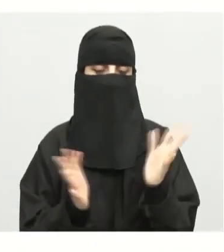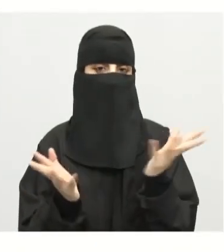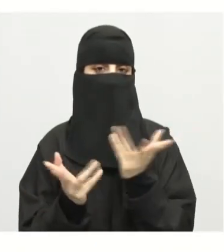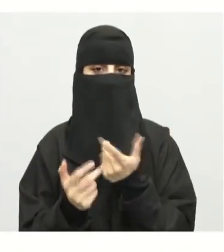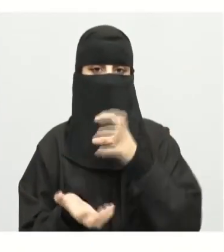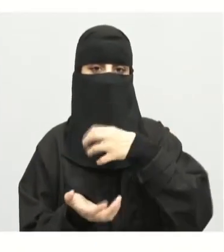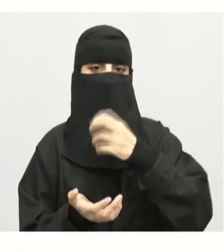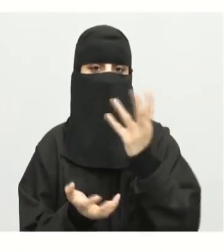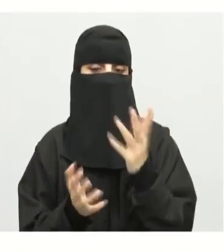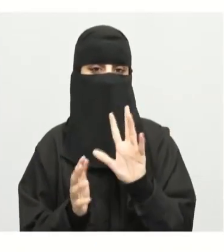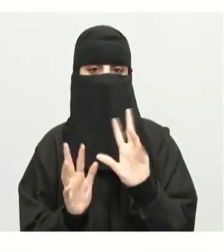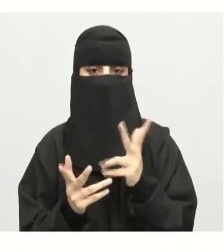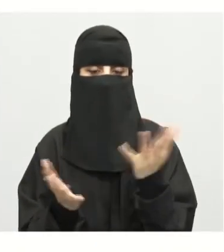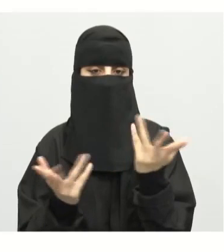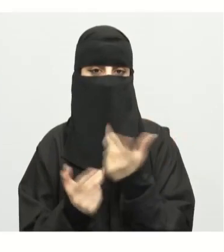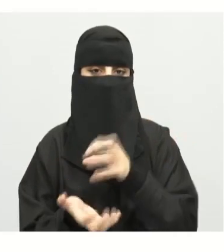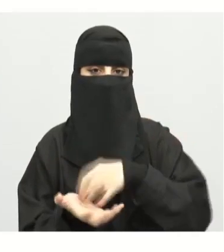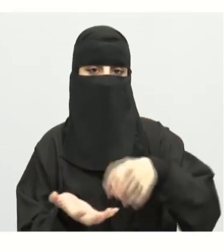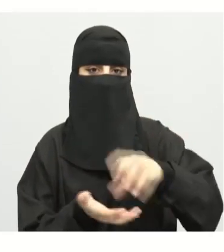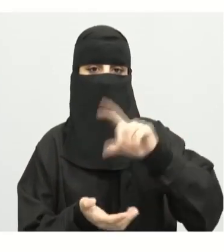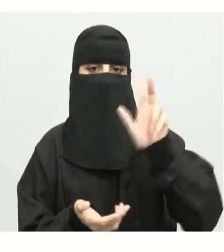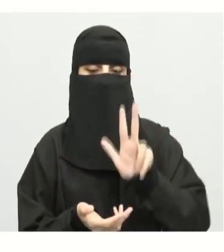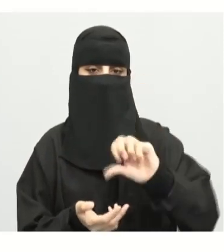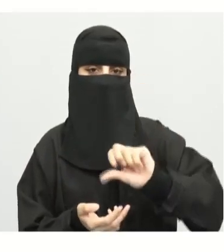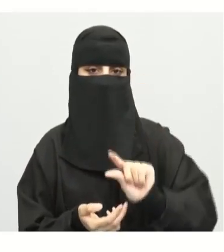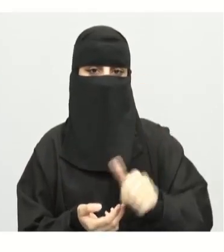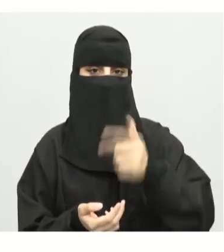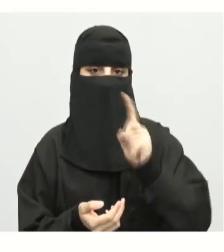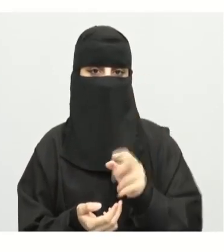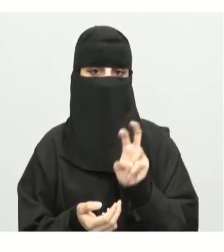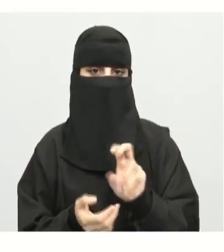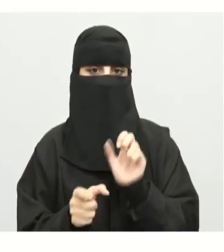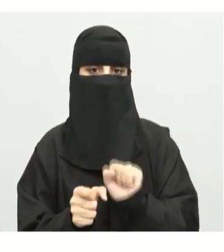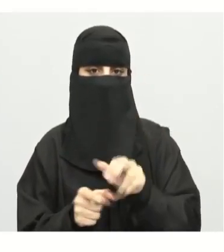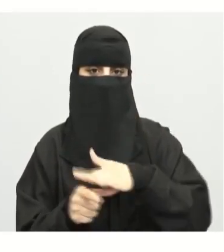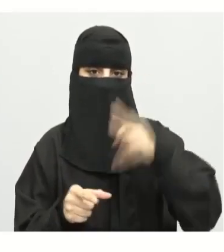كم عدد المناطق الاداريه في وطني ومما تتكون كله منطقه